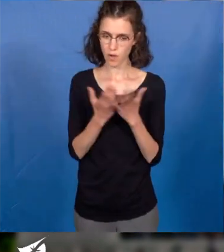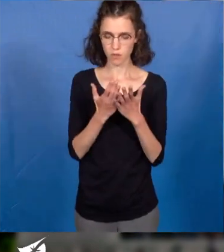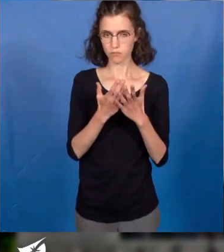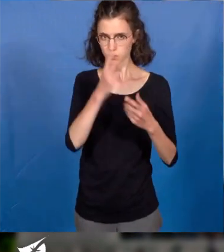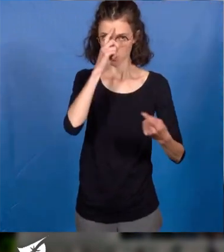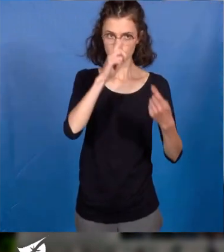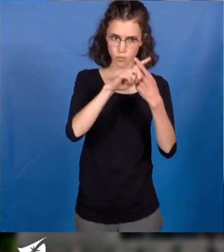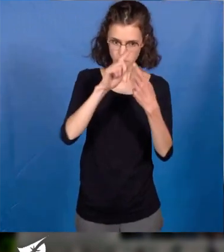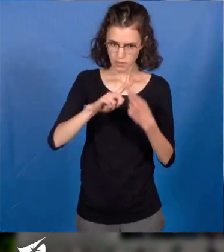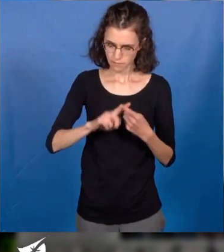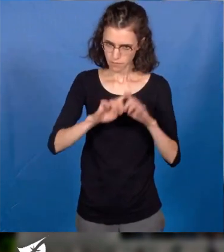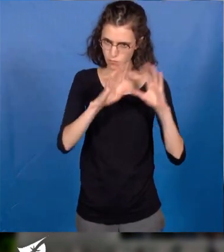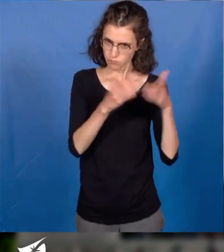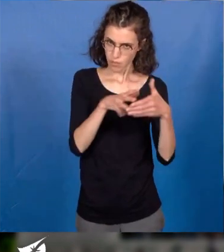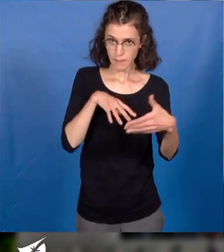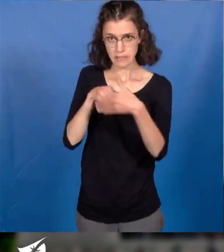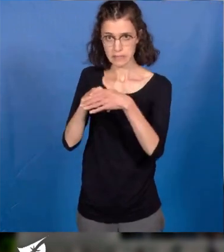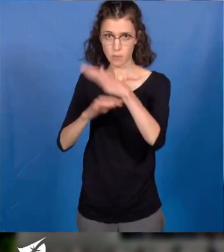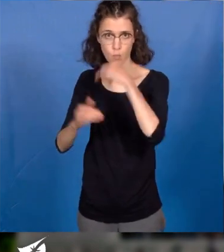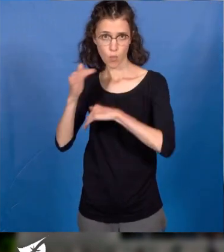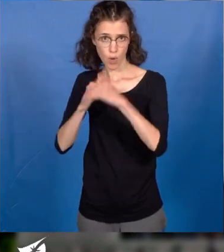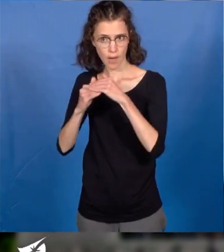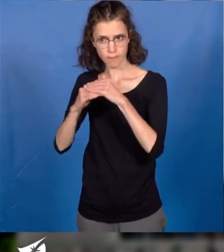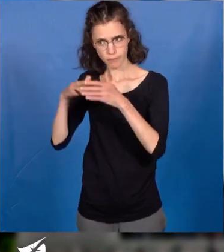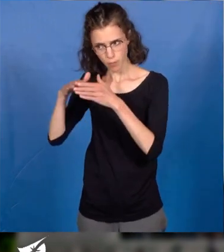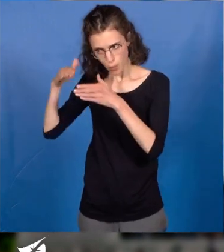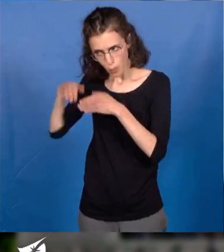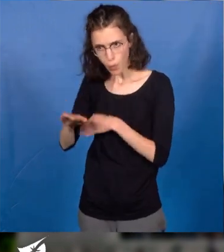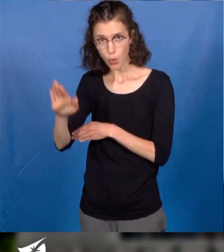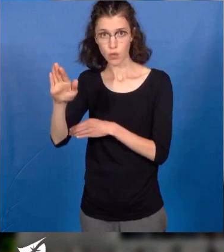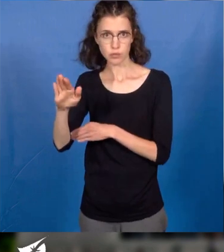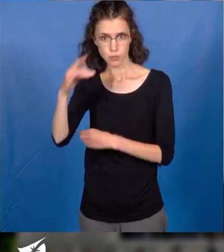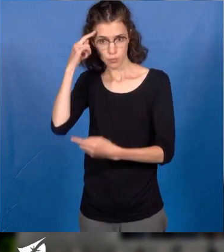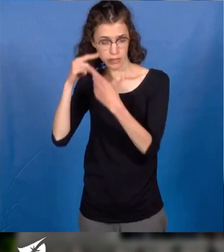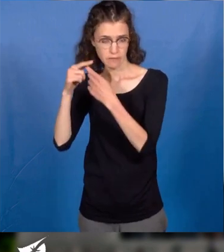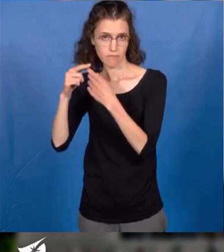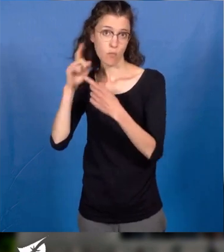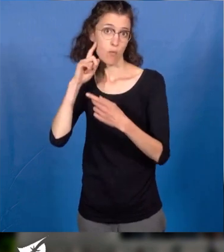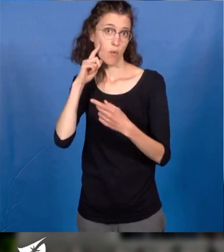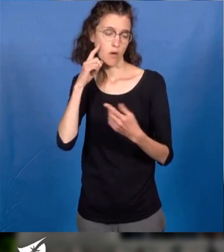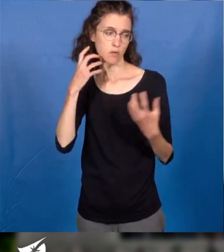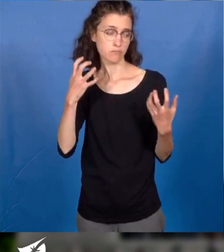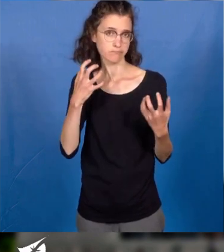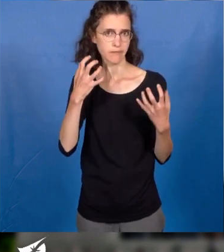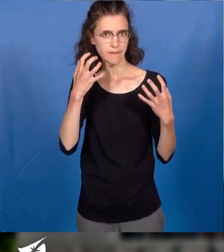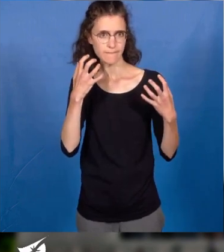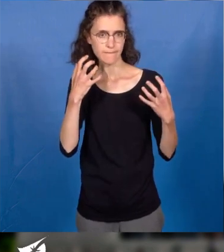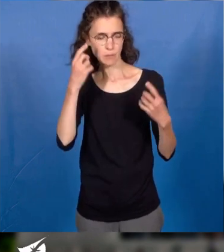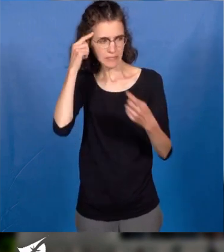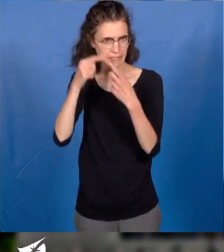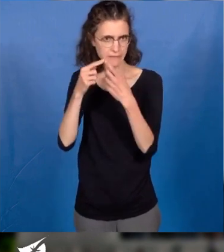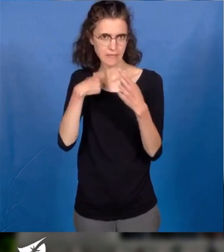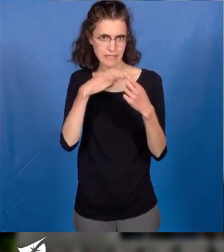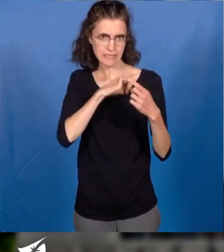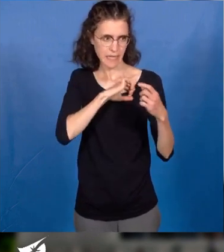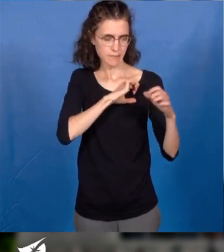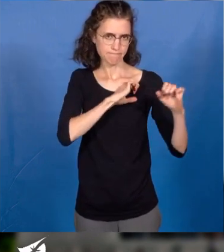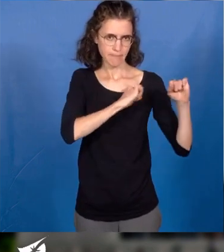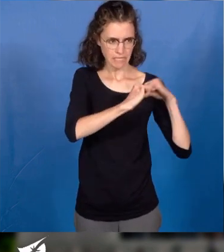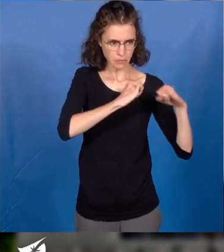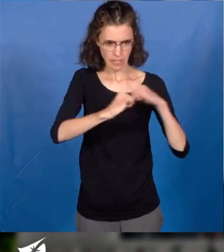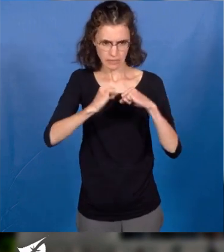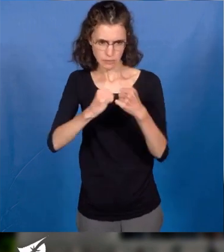de relance, puisqu'il s'agit de mobiliser un nombre important de leviers pour atteindre